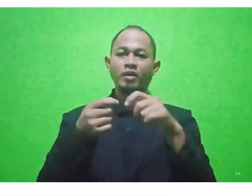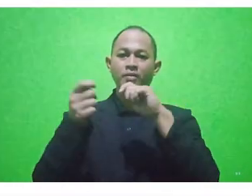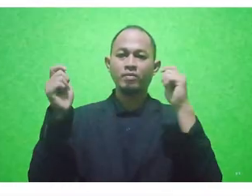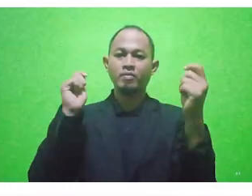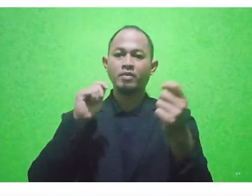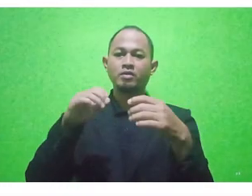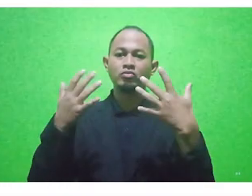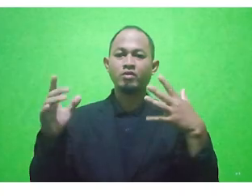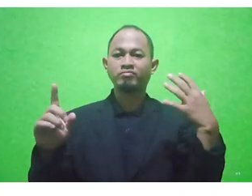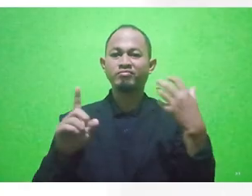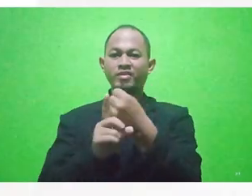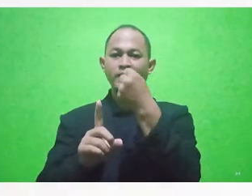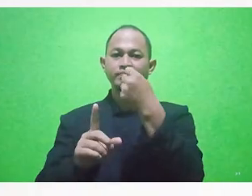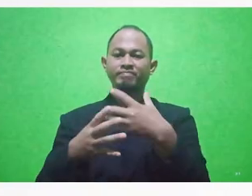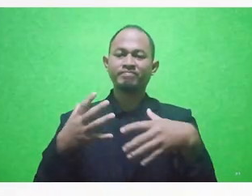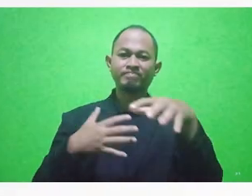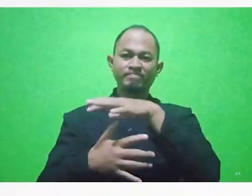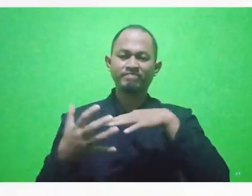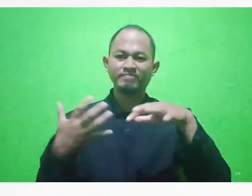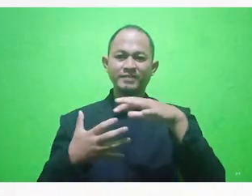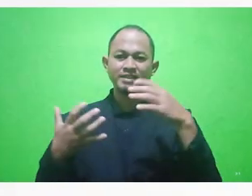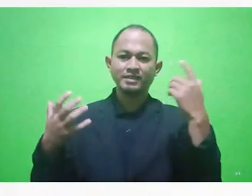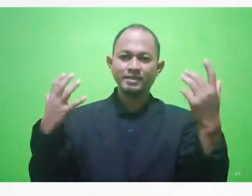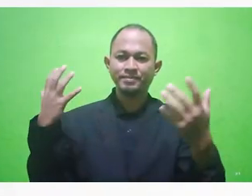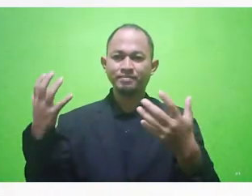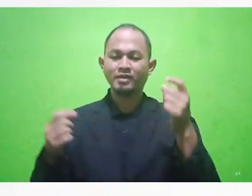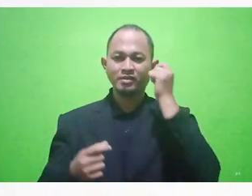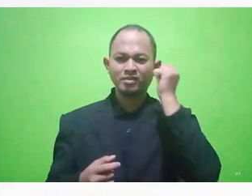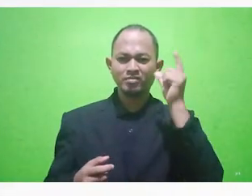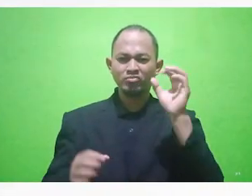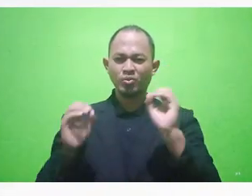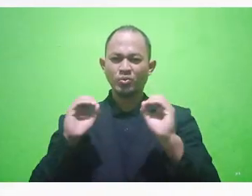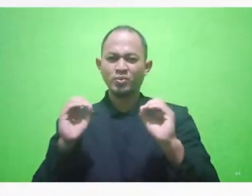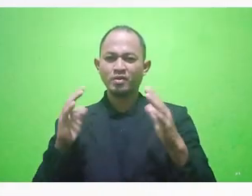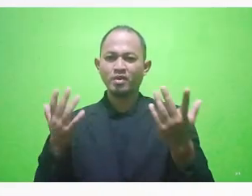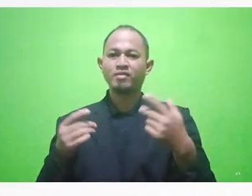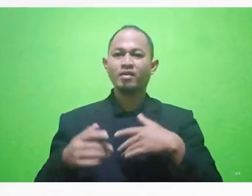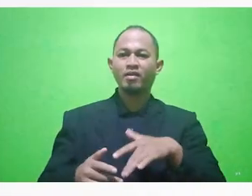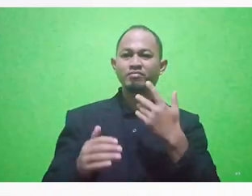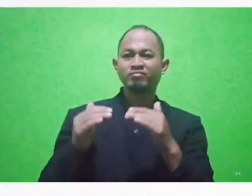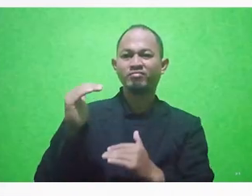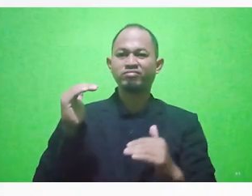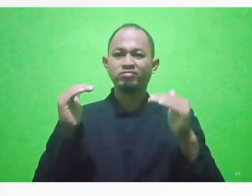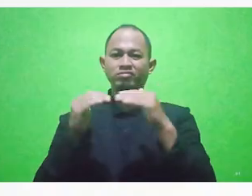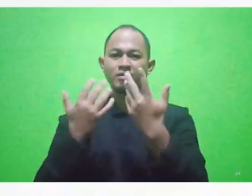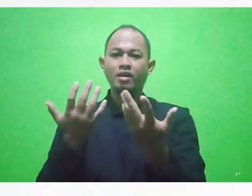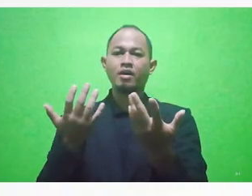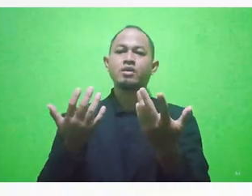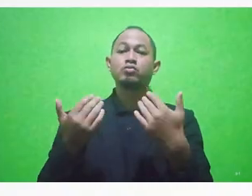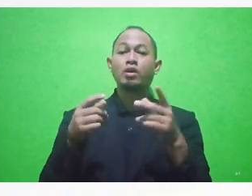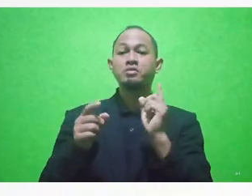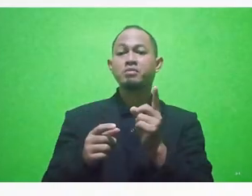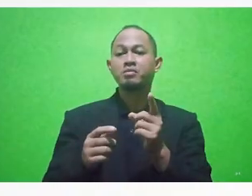yang mengancam keberlangsungan makhluk hidup. Tapi, tanpa kita sadari, kenaikan suhu bumi justru disebabkan oleh